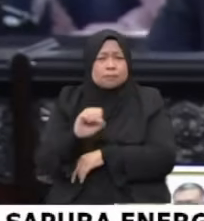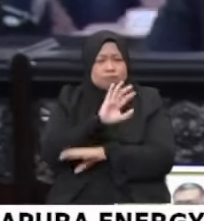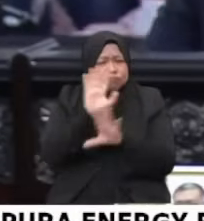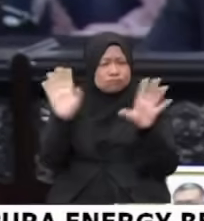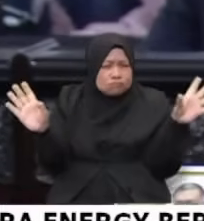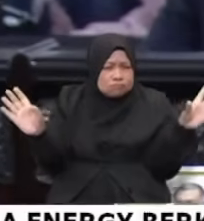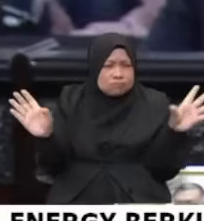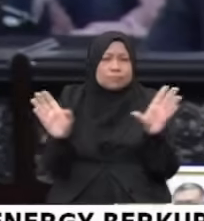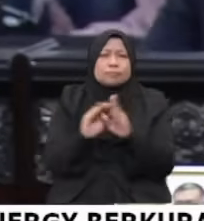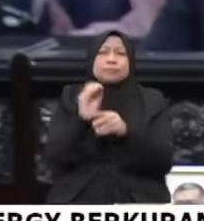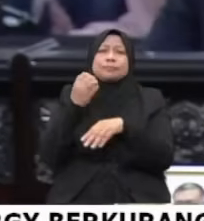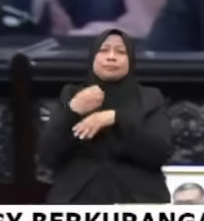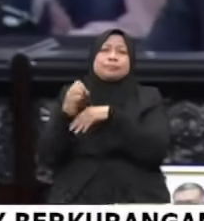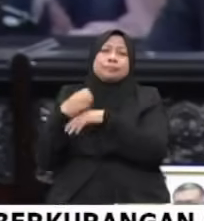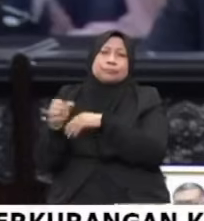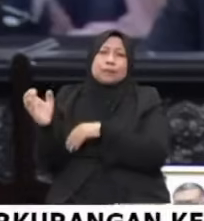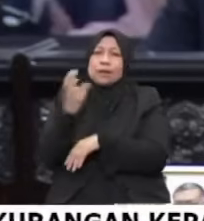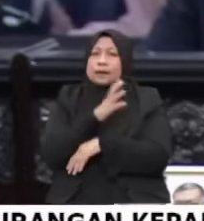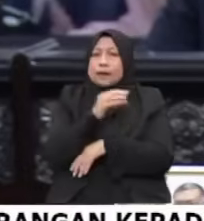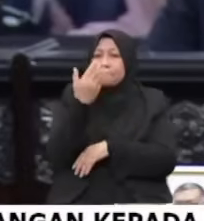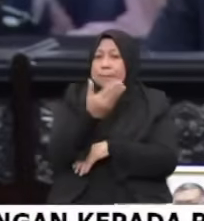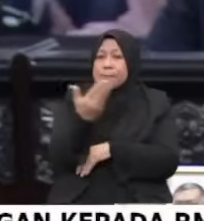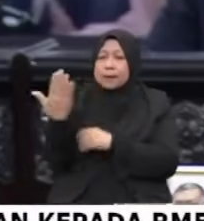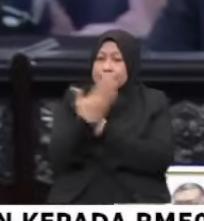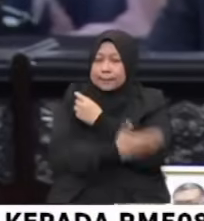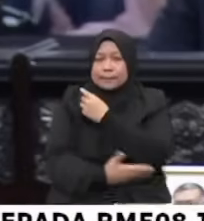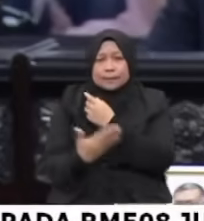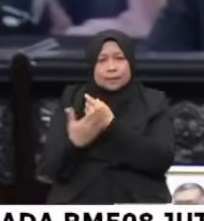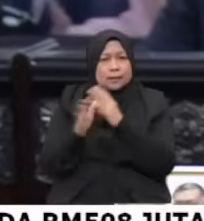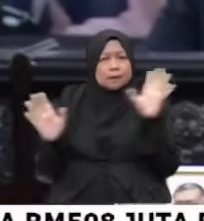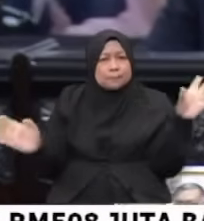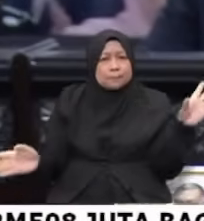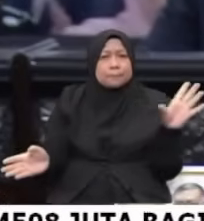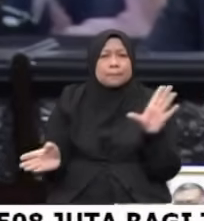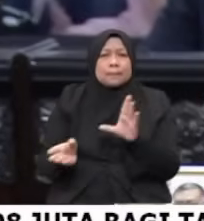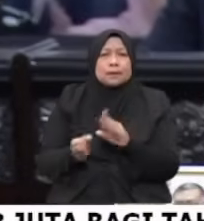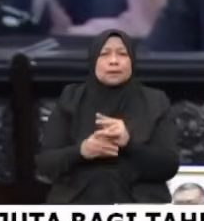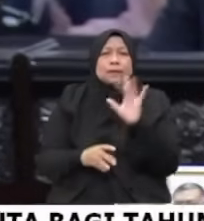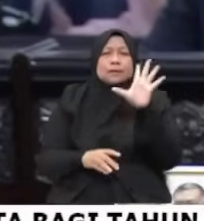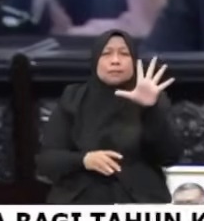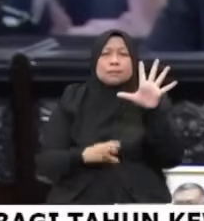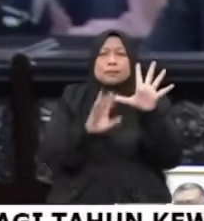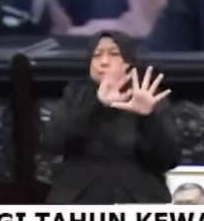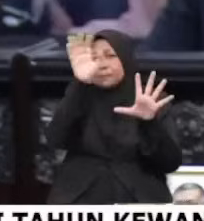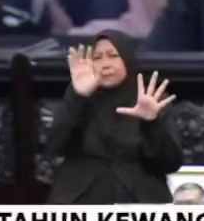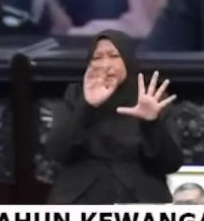keseluruhan eksport barangan negara bernilai yang bernilai